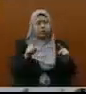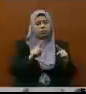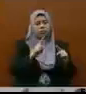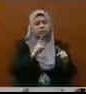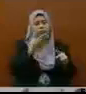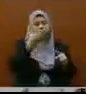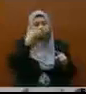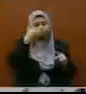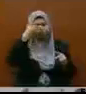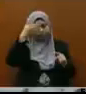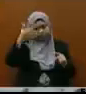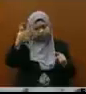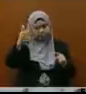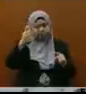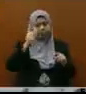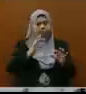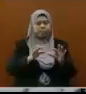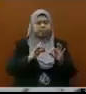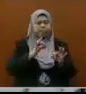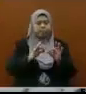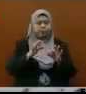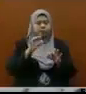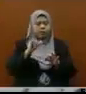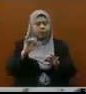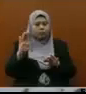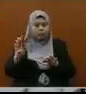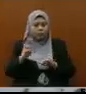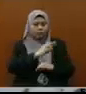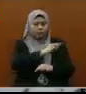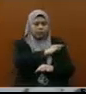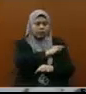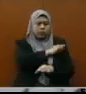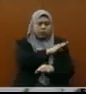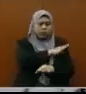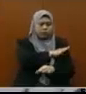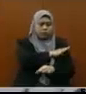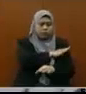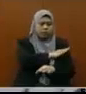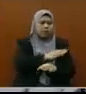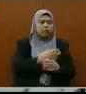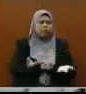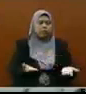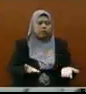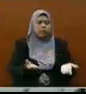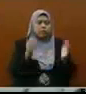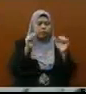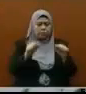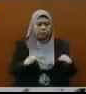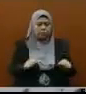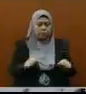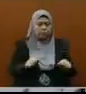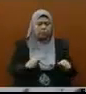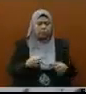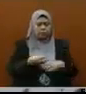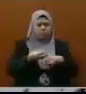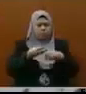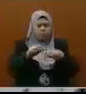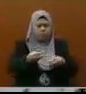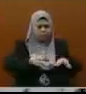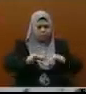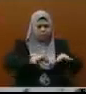baik jika Yang Amat Berhormat Menteri Besar, Datuk Menteri Besar dapat memberikan penerangan yang lebih